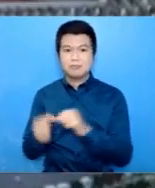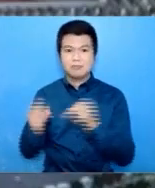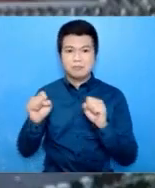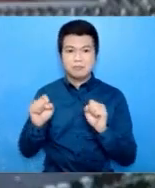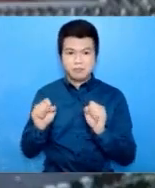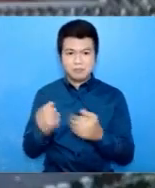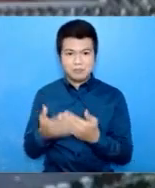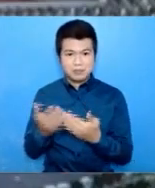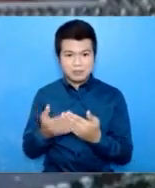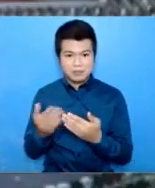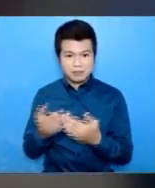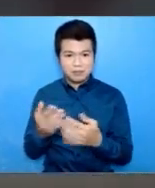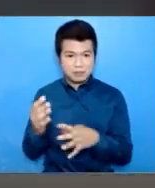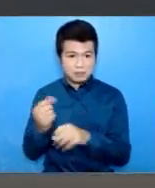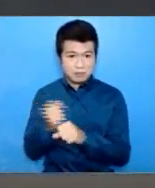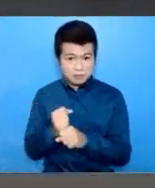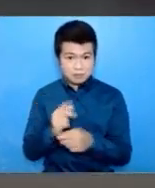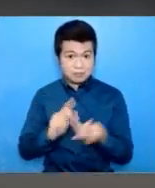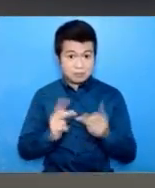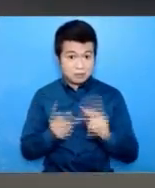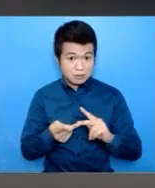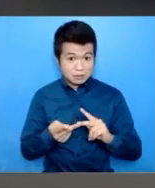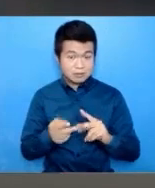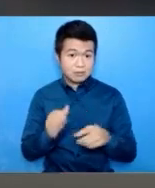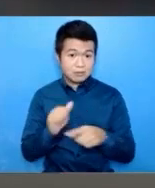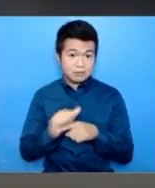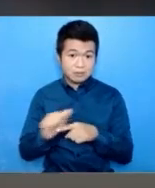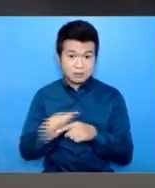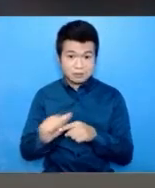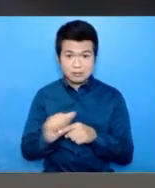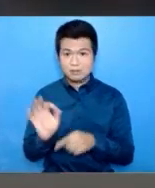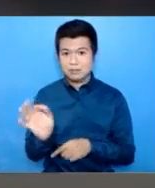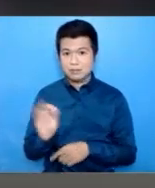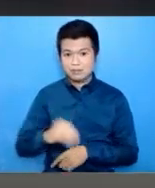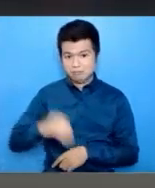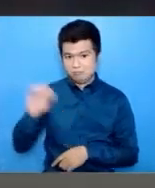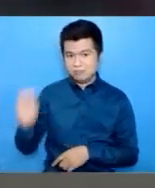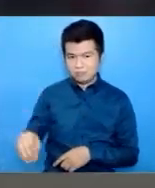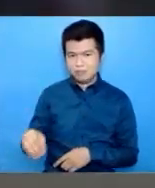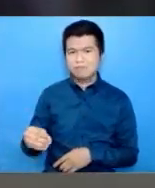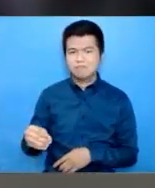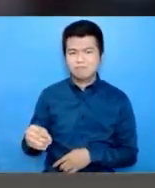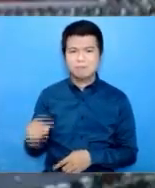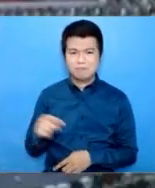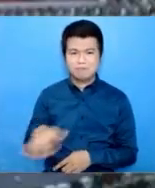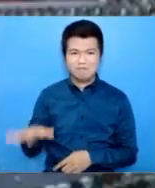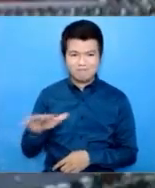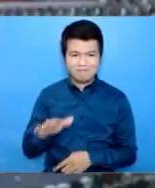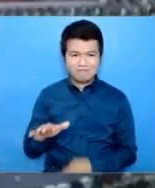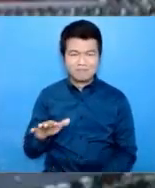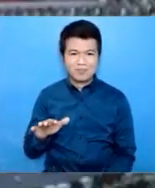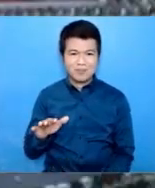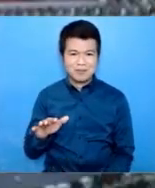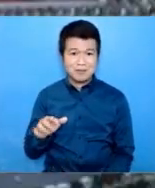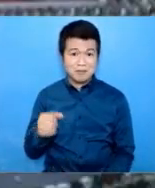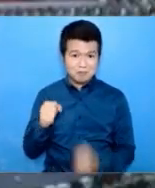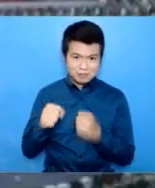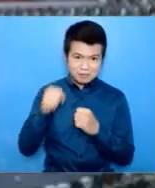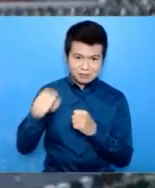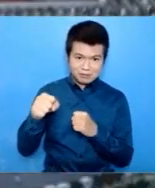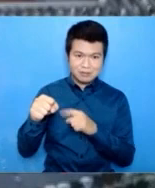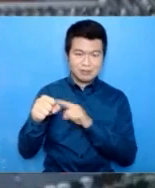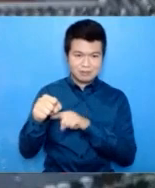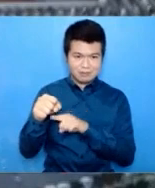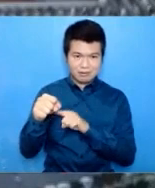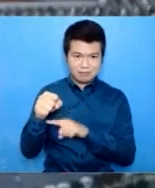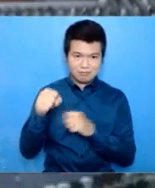training partners for that, kasi 90%, almost 90% of the boxers are right-handed. So, there's